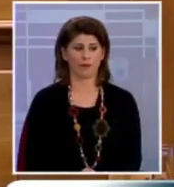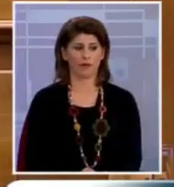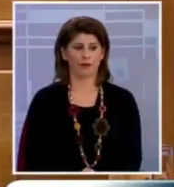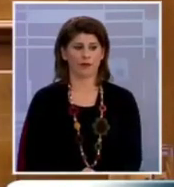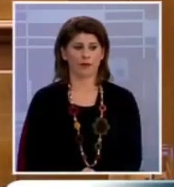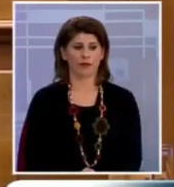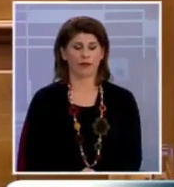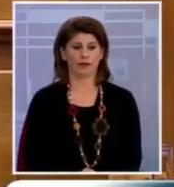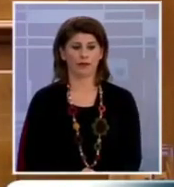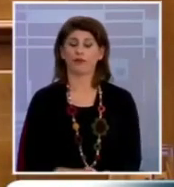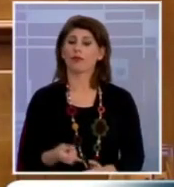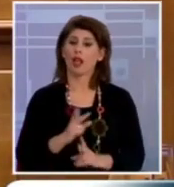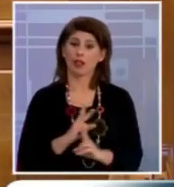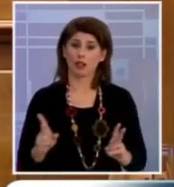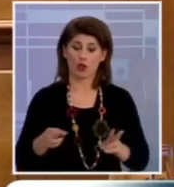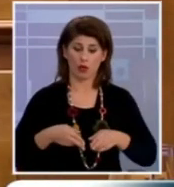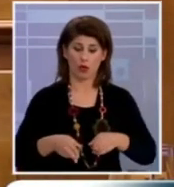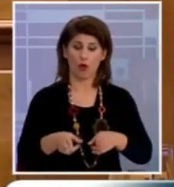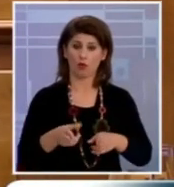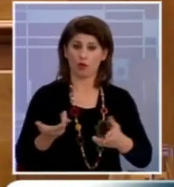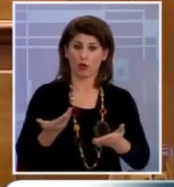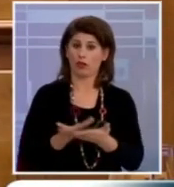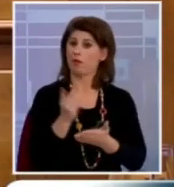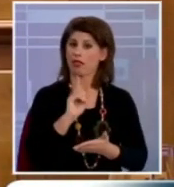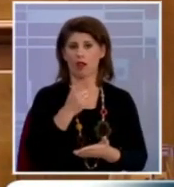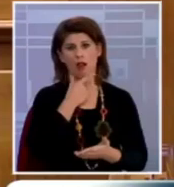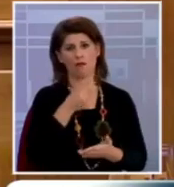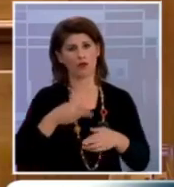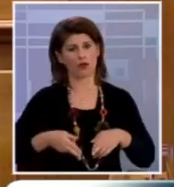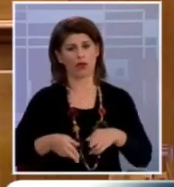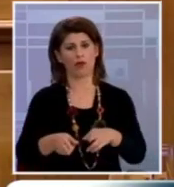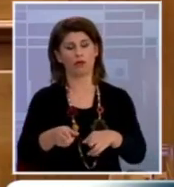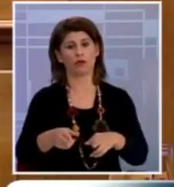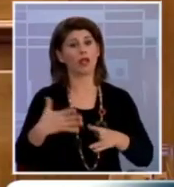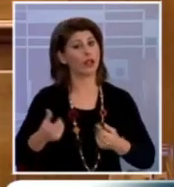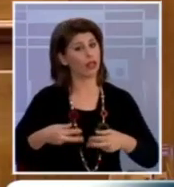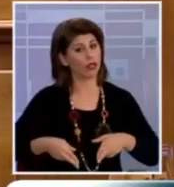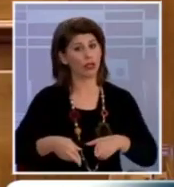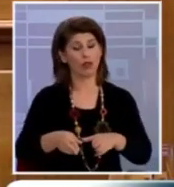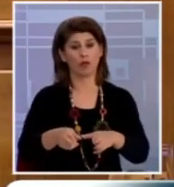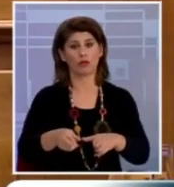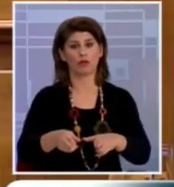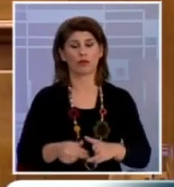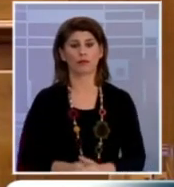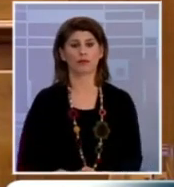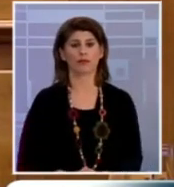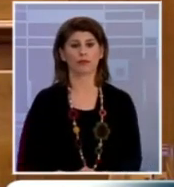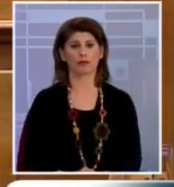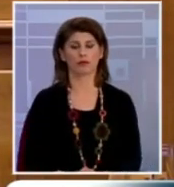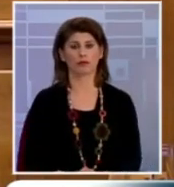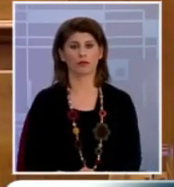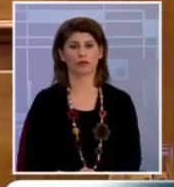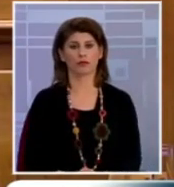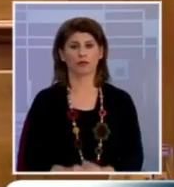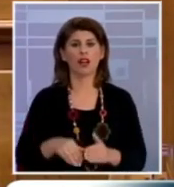Είναι σαφές ότι ο δρόμος που προτείνουμε δεν είναι εύκολος δρόμος. Είναι δρόμος να βγούμε από την